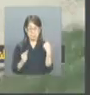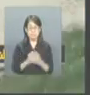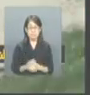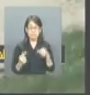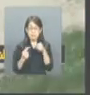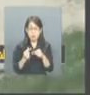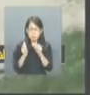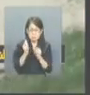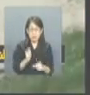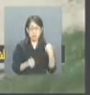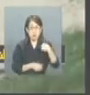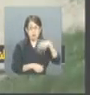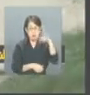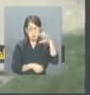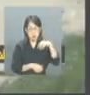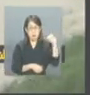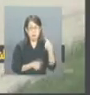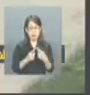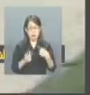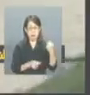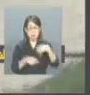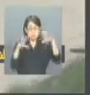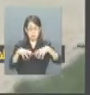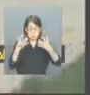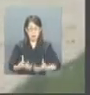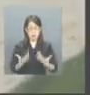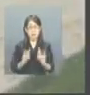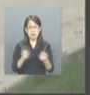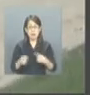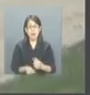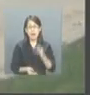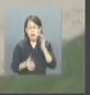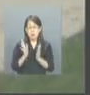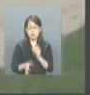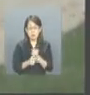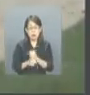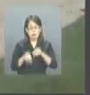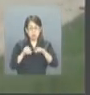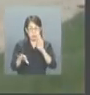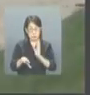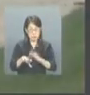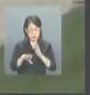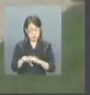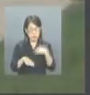นตกแต่ว่าไม่มากนักหลังจากที่เจ้าหน้าที่ออกมาเตือนให้ประชาชนในแถบฝั่งทะเลอันดามันเตรียมรับ